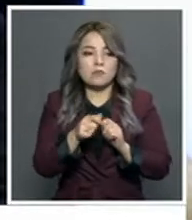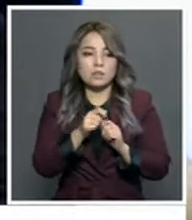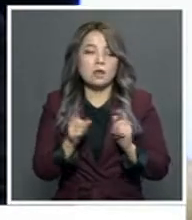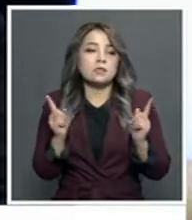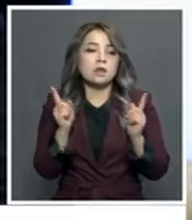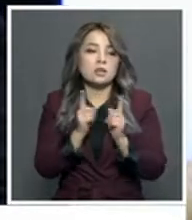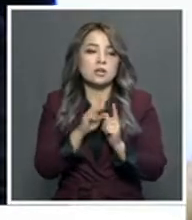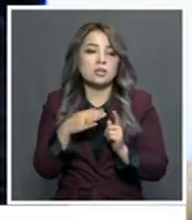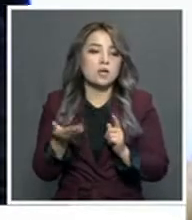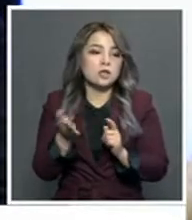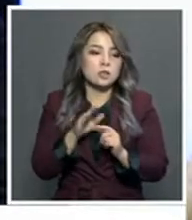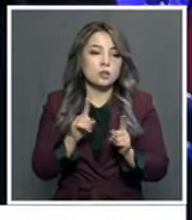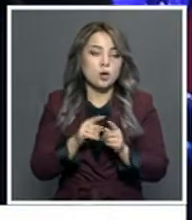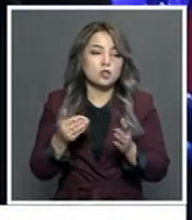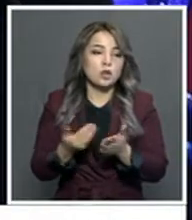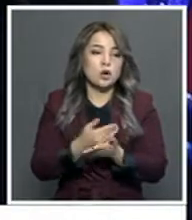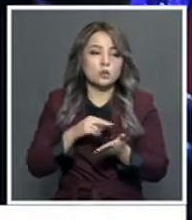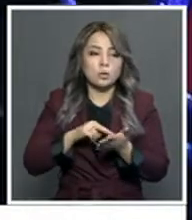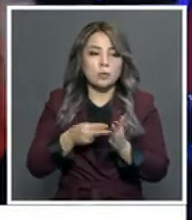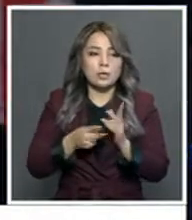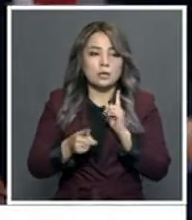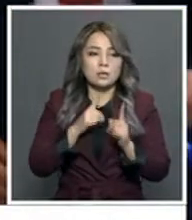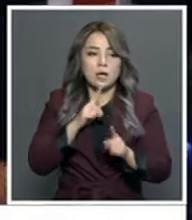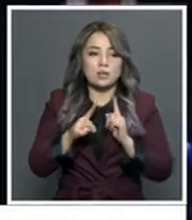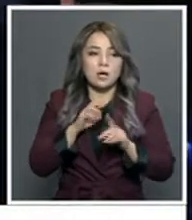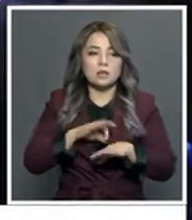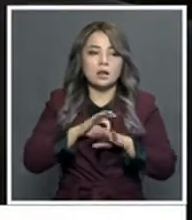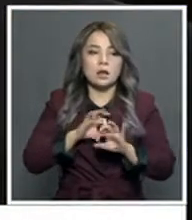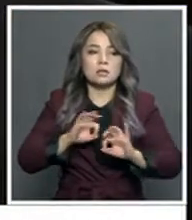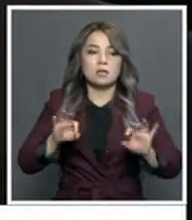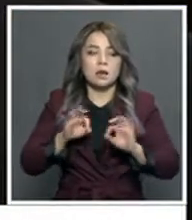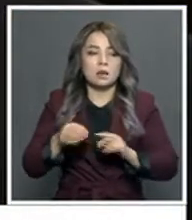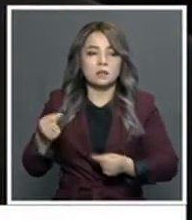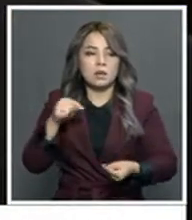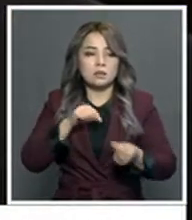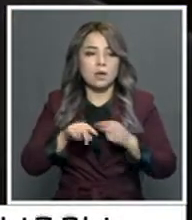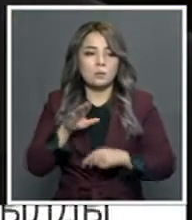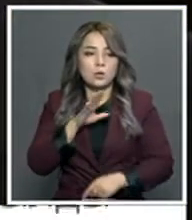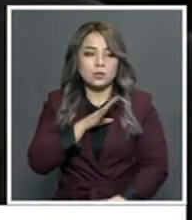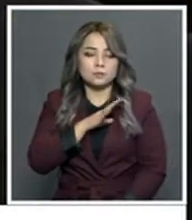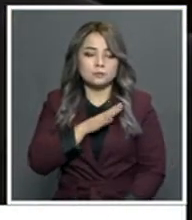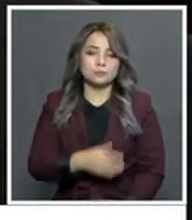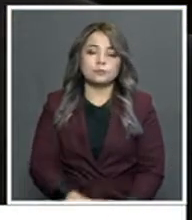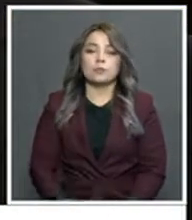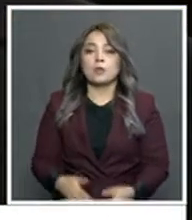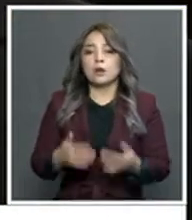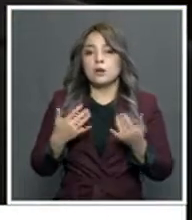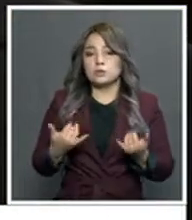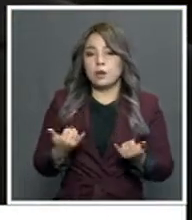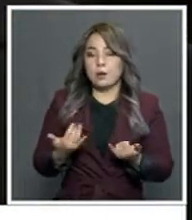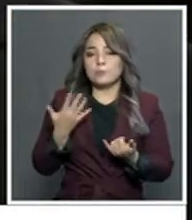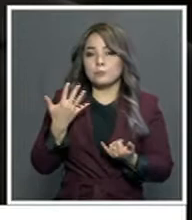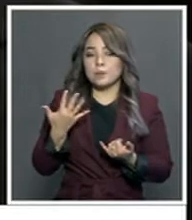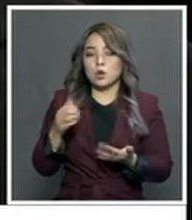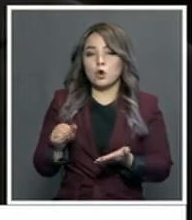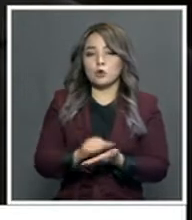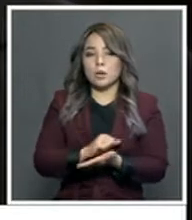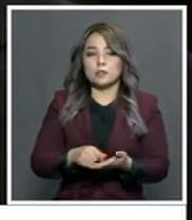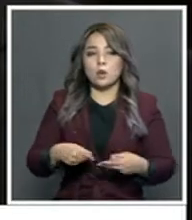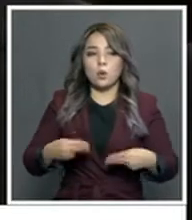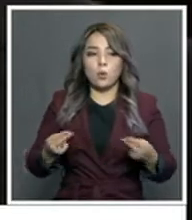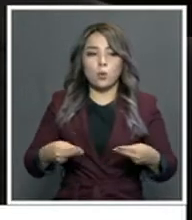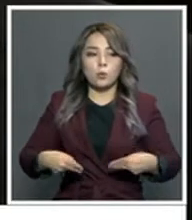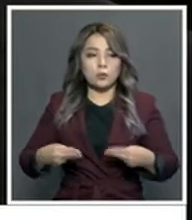өткізіп, жаңа жобаларды талқылады. Бүгінгі енді қол жеткізген жаңа 5 құжатқа қол қойылды. Жалпы